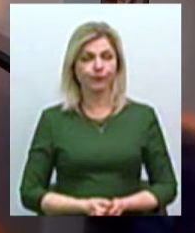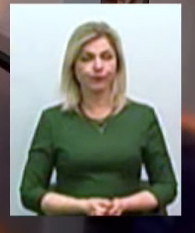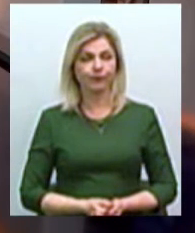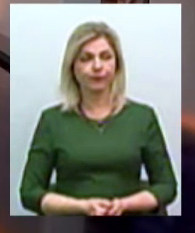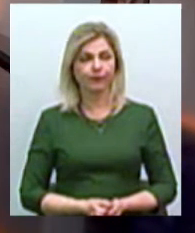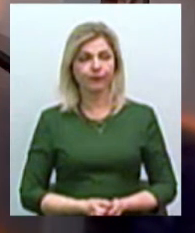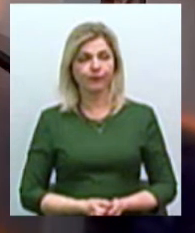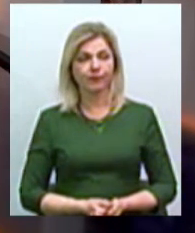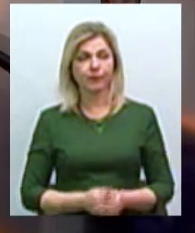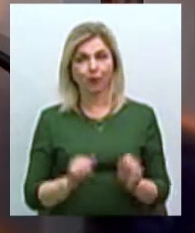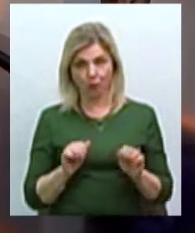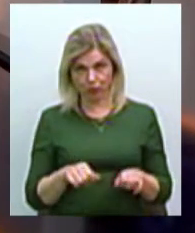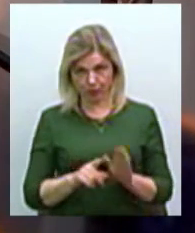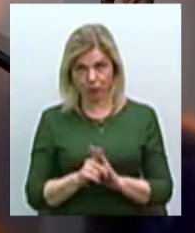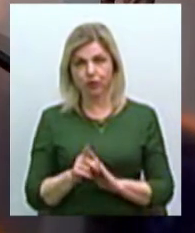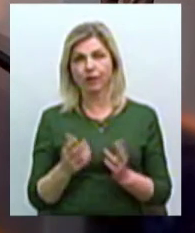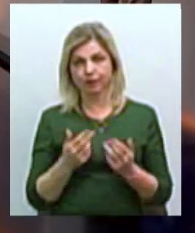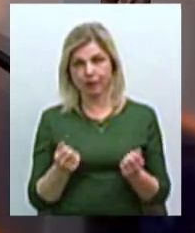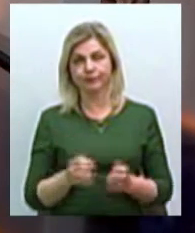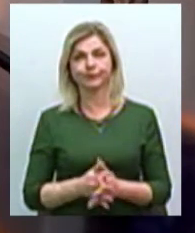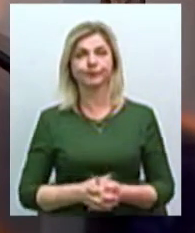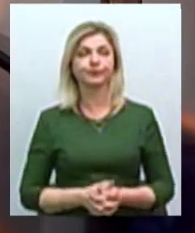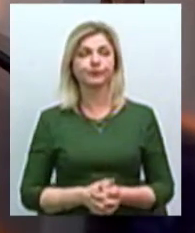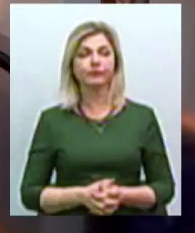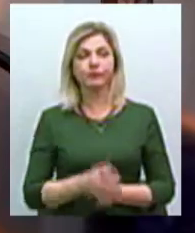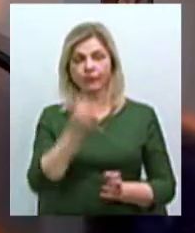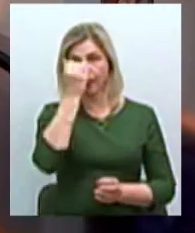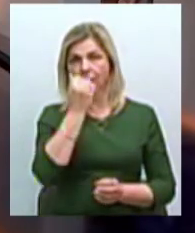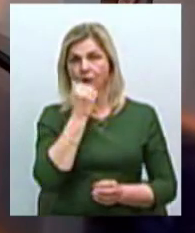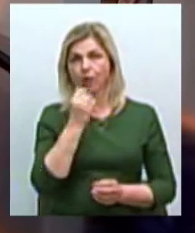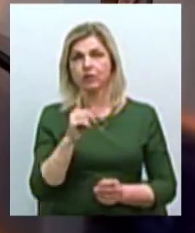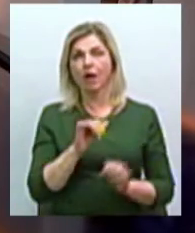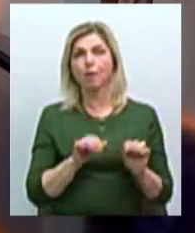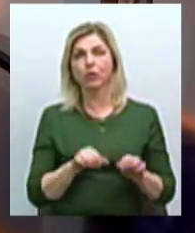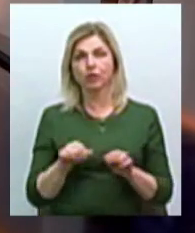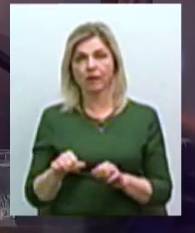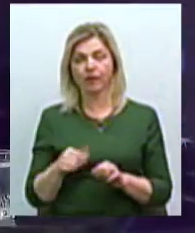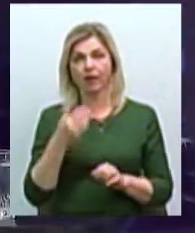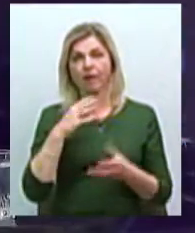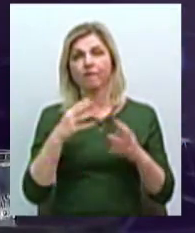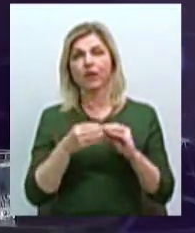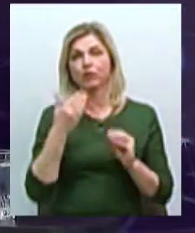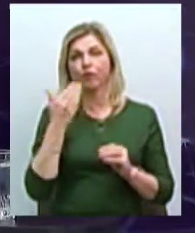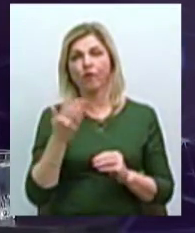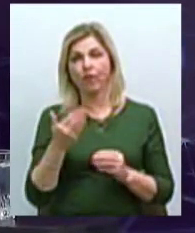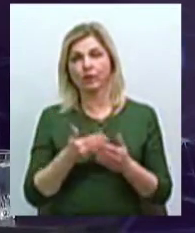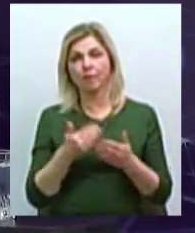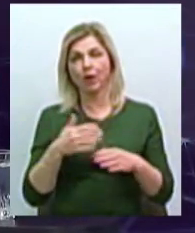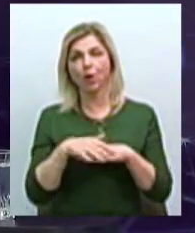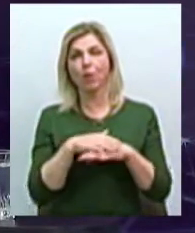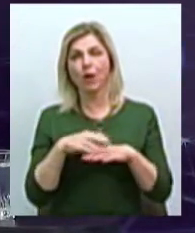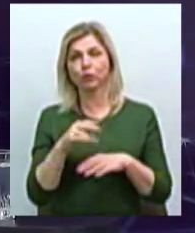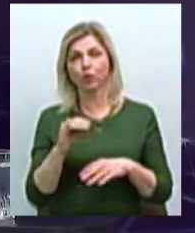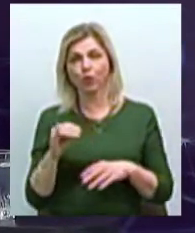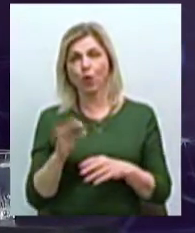Можна починати, так? Так. Ну, дякую за можливість відзвітувати перед громадою